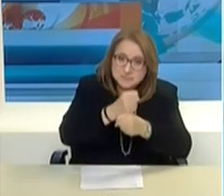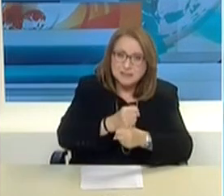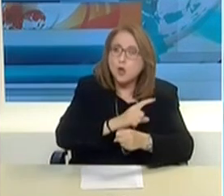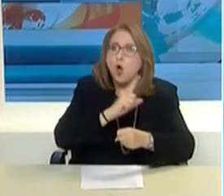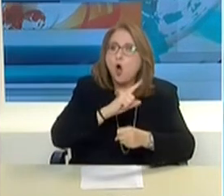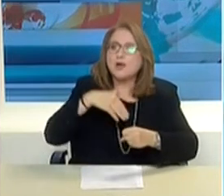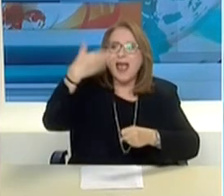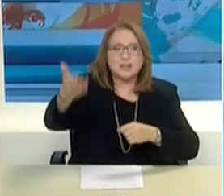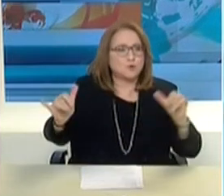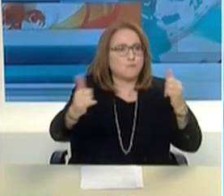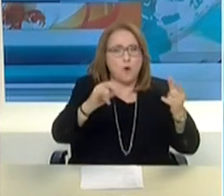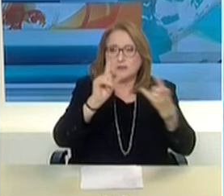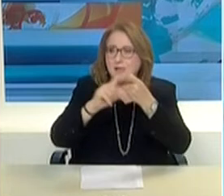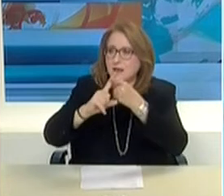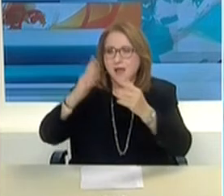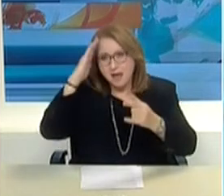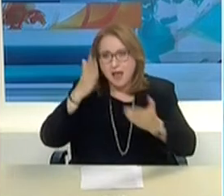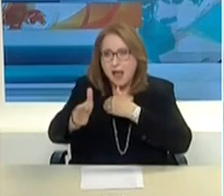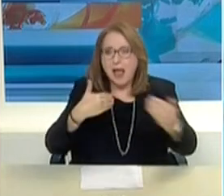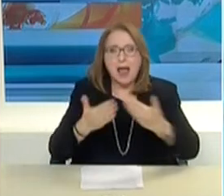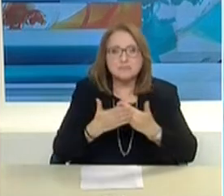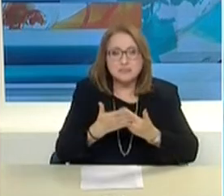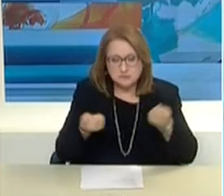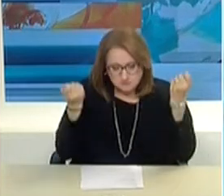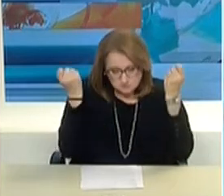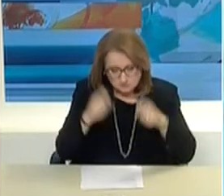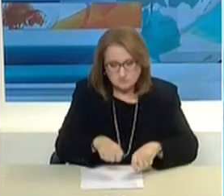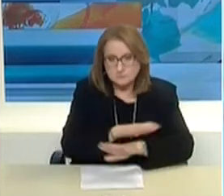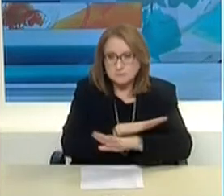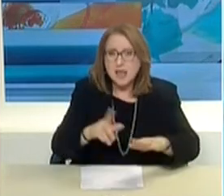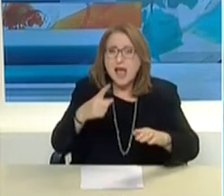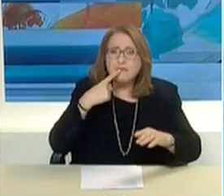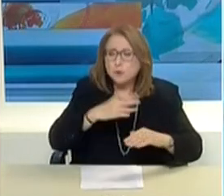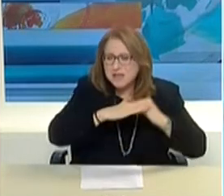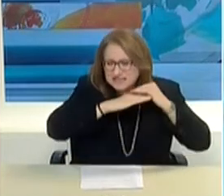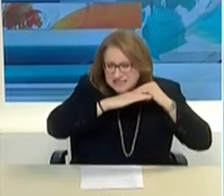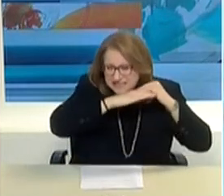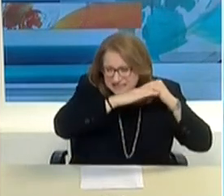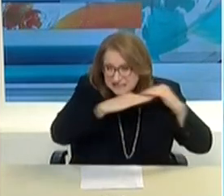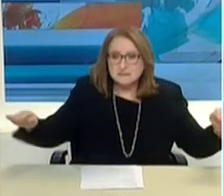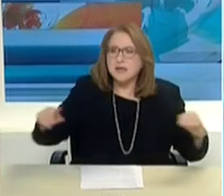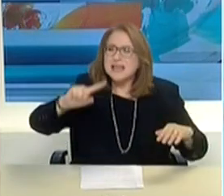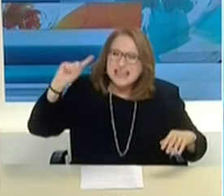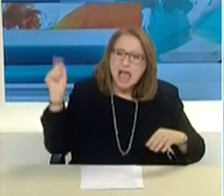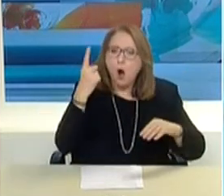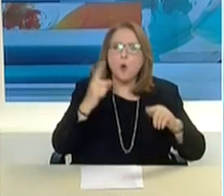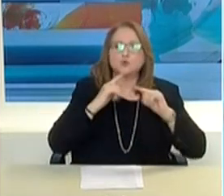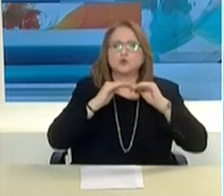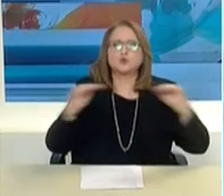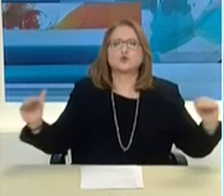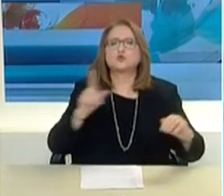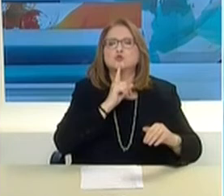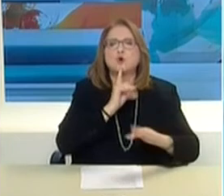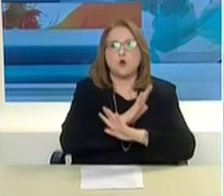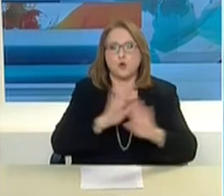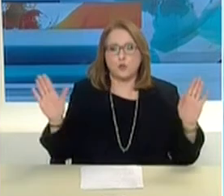όλοι ας παραμείνουμε στα σπίτια μας. Είναι οριζόντια οδηγία σε κάθε επίπεδο. Όπου βρισκόμαστε να μείνουμε